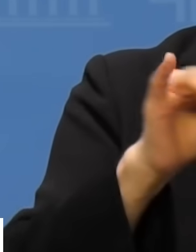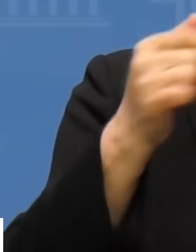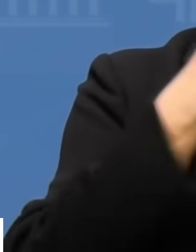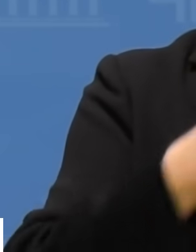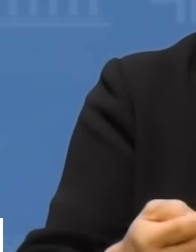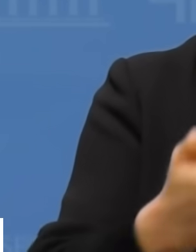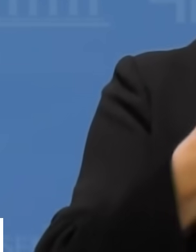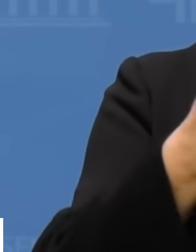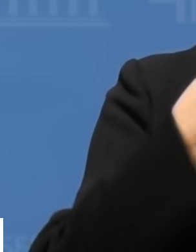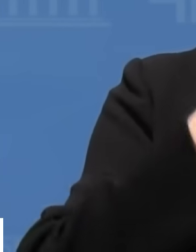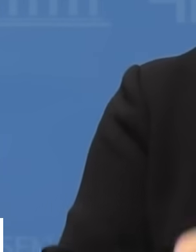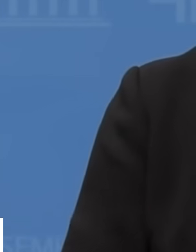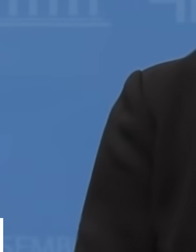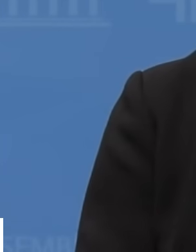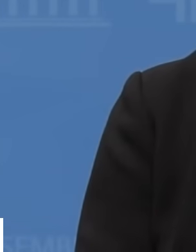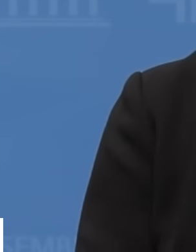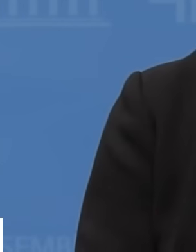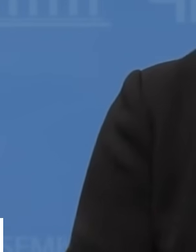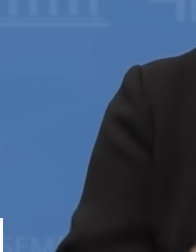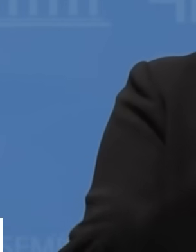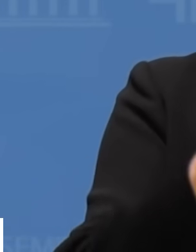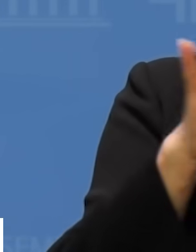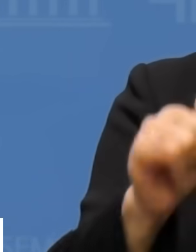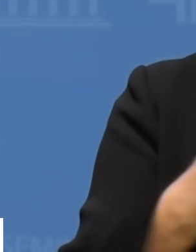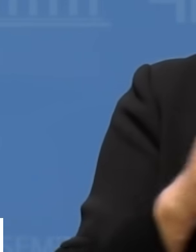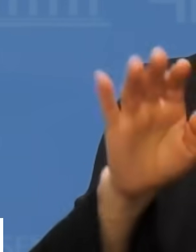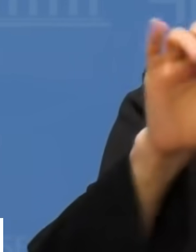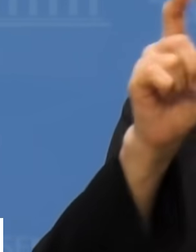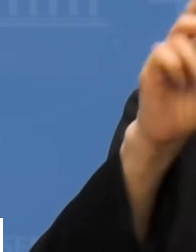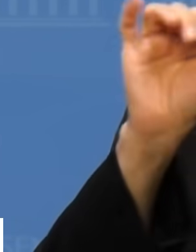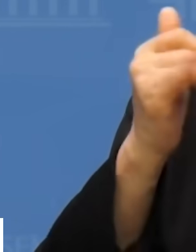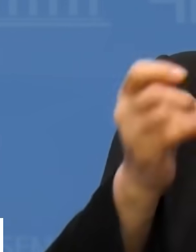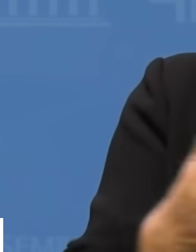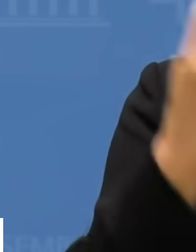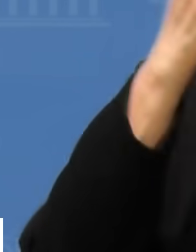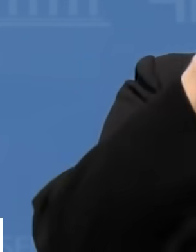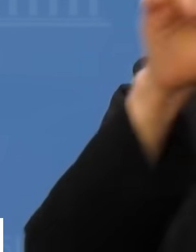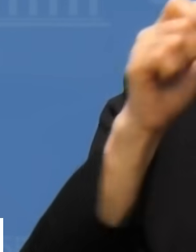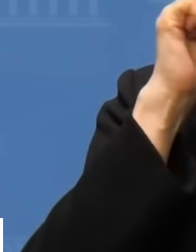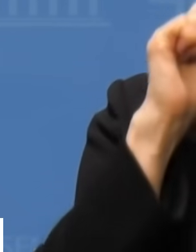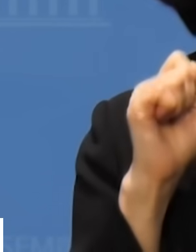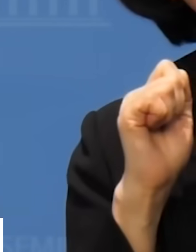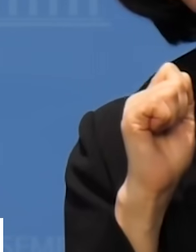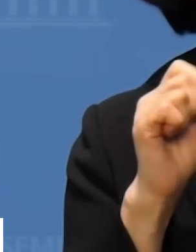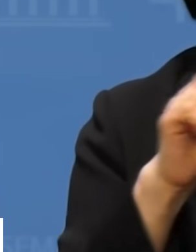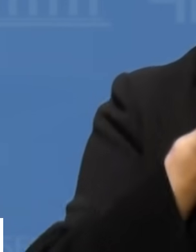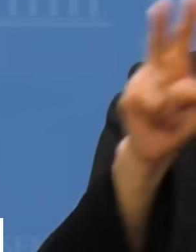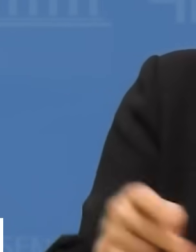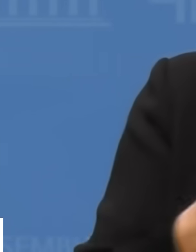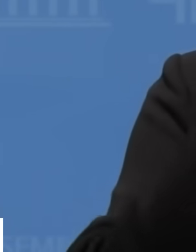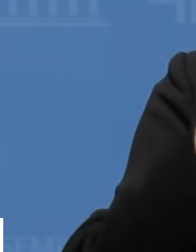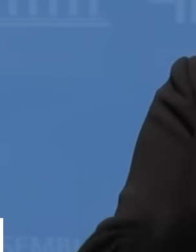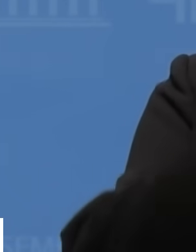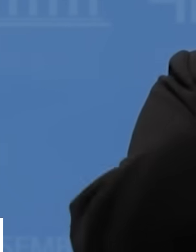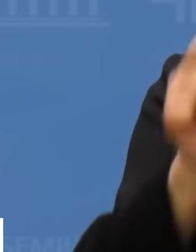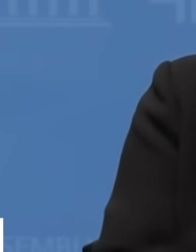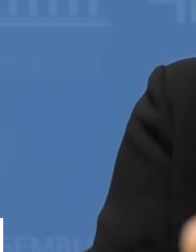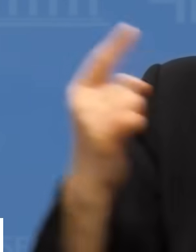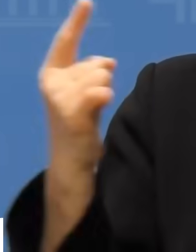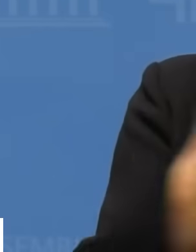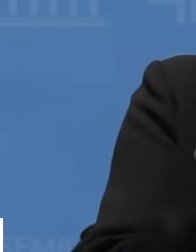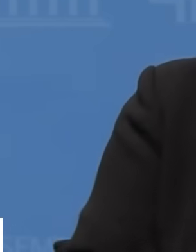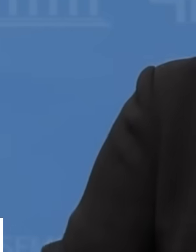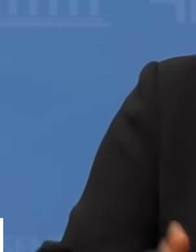피해를 막겠습니다. 피해자보다 피고인 보호에 치우친 형사소송 절차 개선에